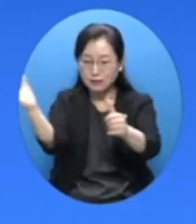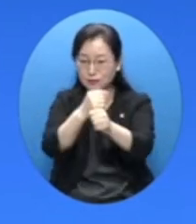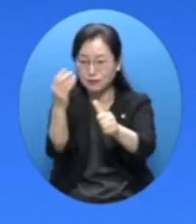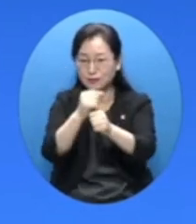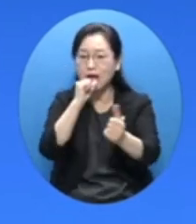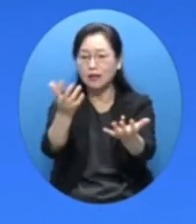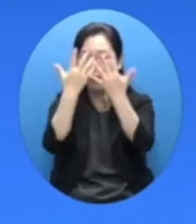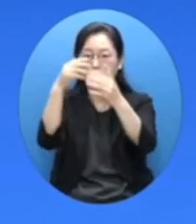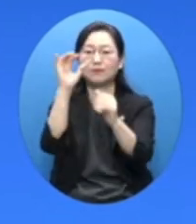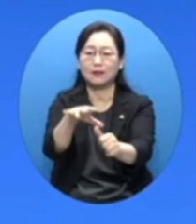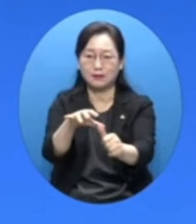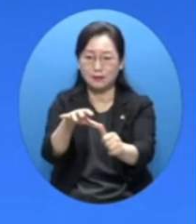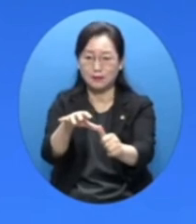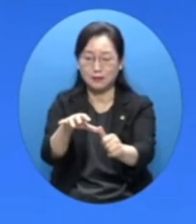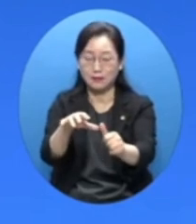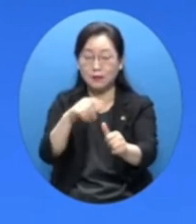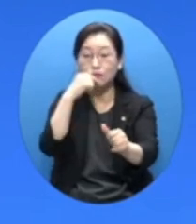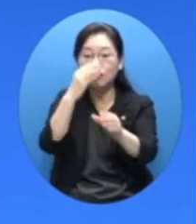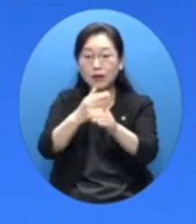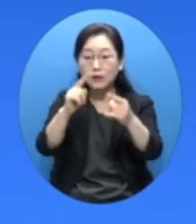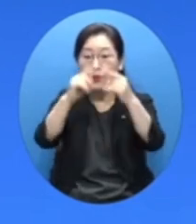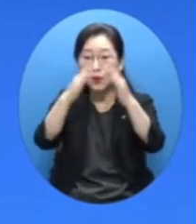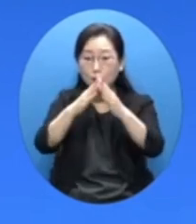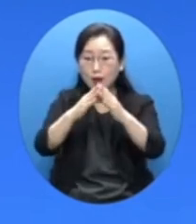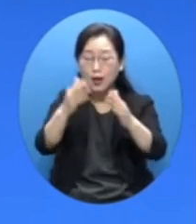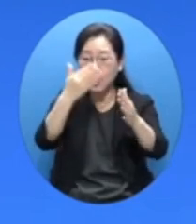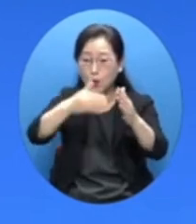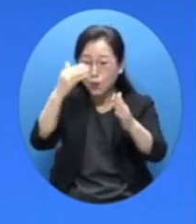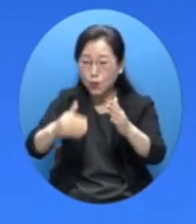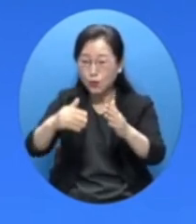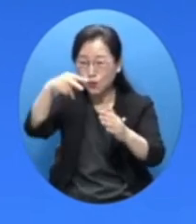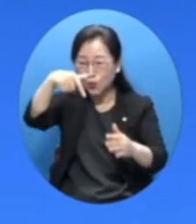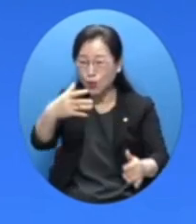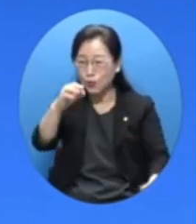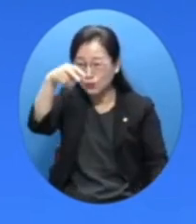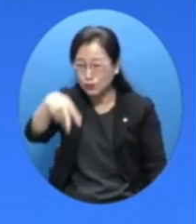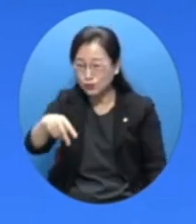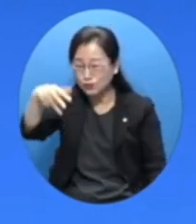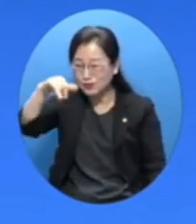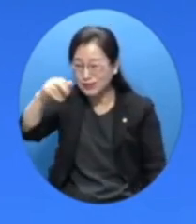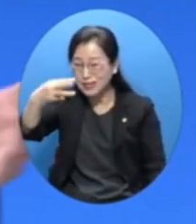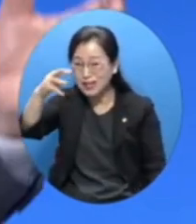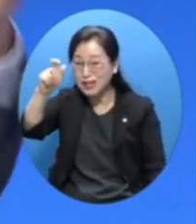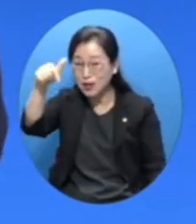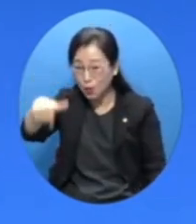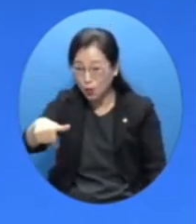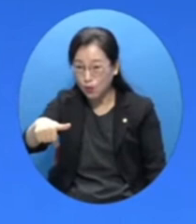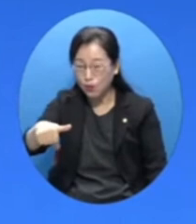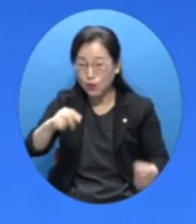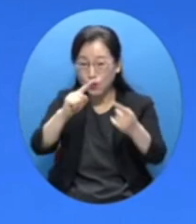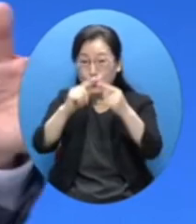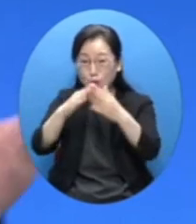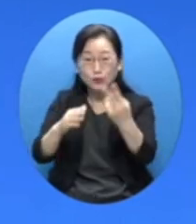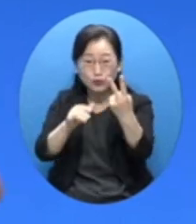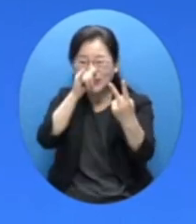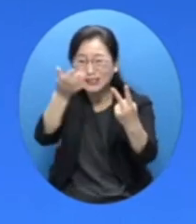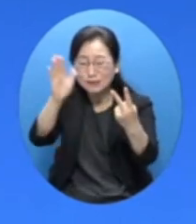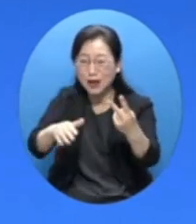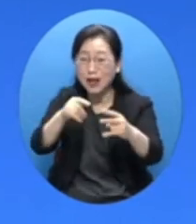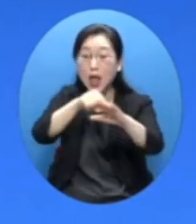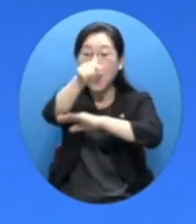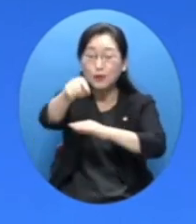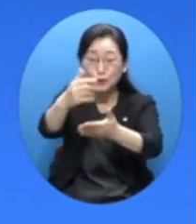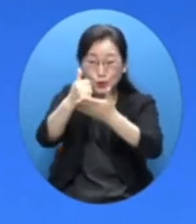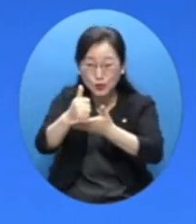갑니다 북한의 교회가 봉숙계 즐겁게 두 교가 있지만 얘기 들어보니까 외국에서 손님이 오면 문을 열었다가